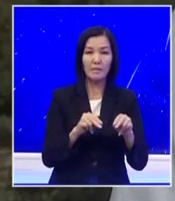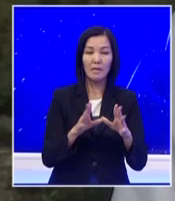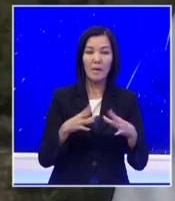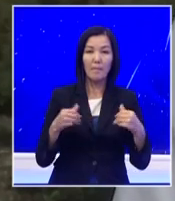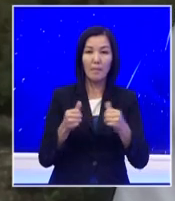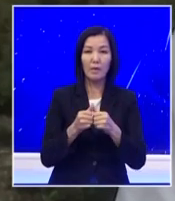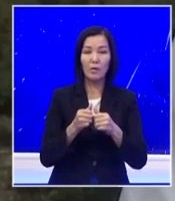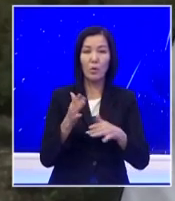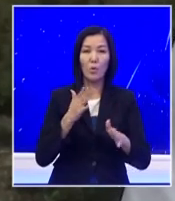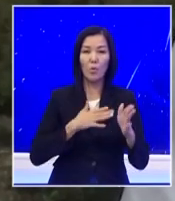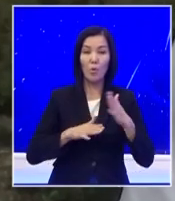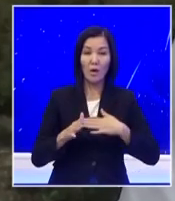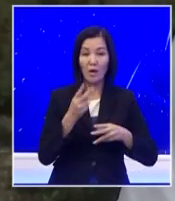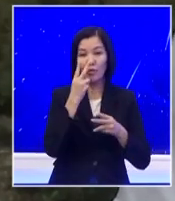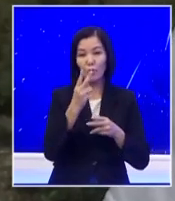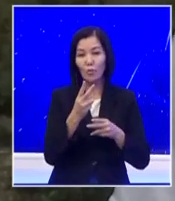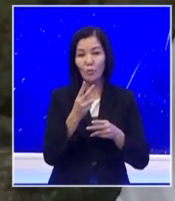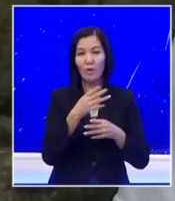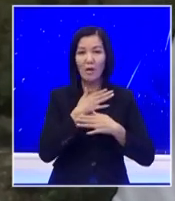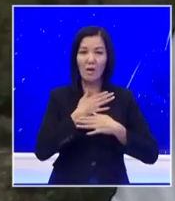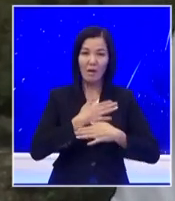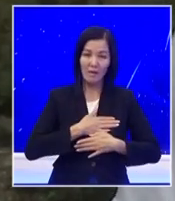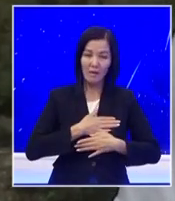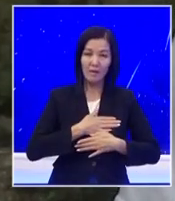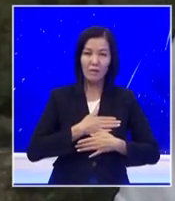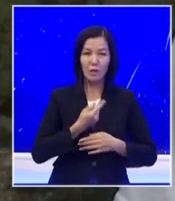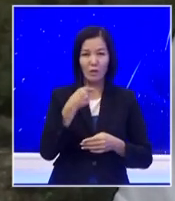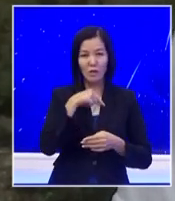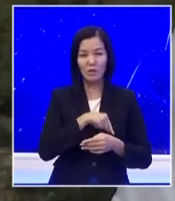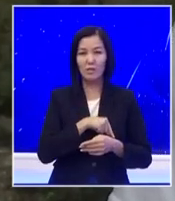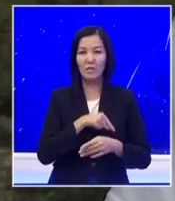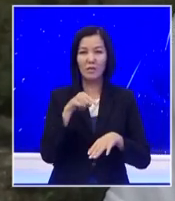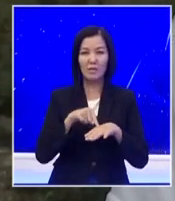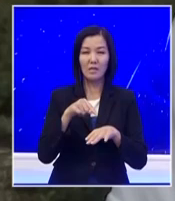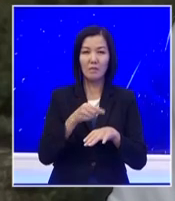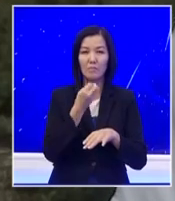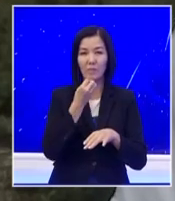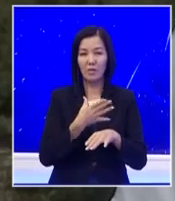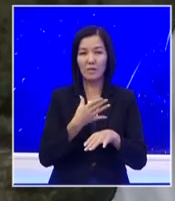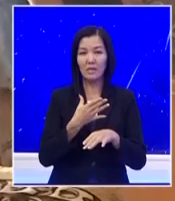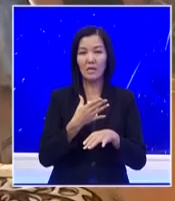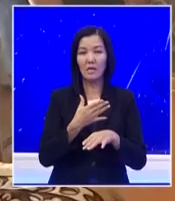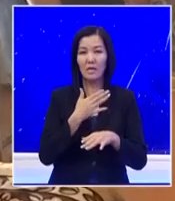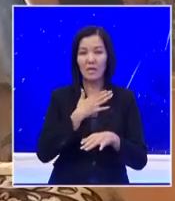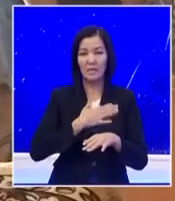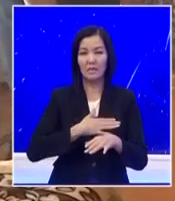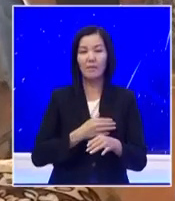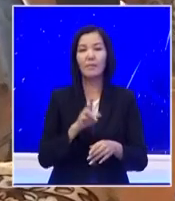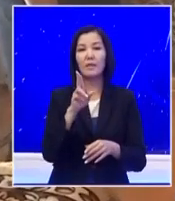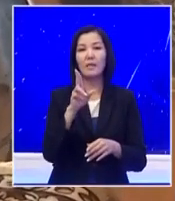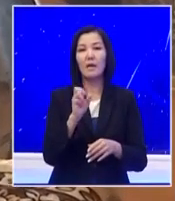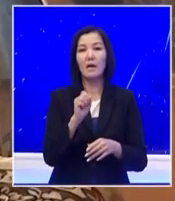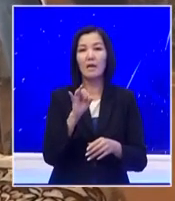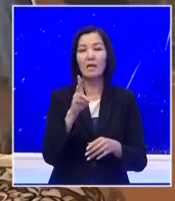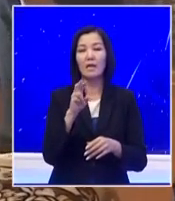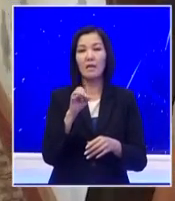Балашағының қуанғанын көріп, кеудемізді бір өзімізді бақыт кернеп бар жатыр. Ризамыз. Қарекет қайырымдылық